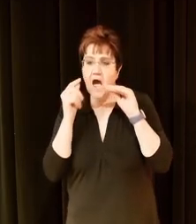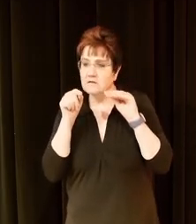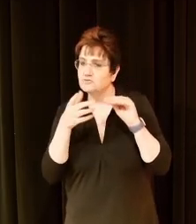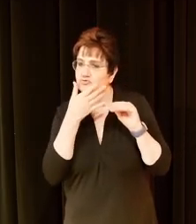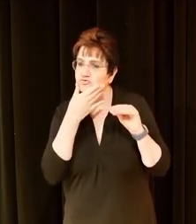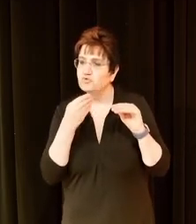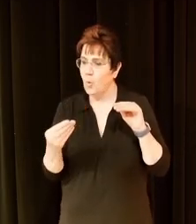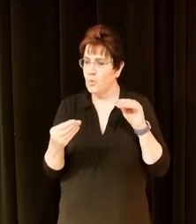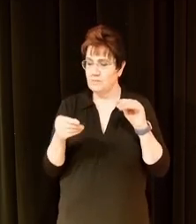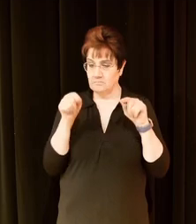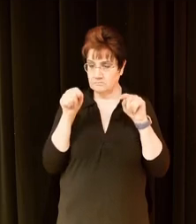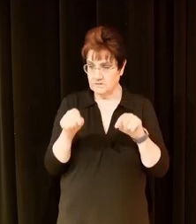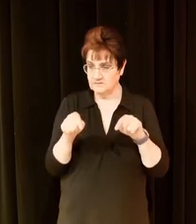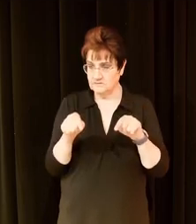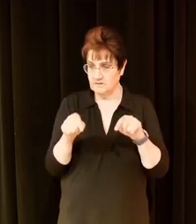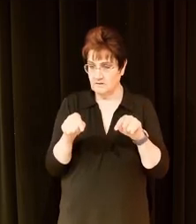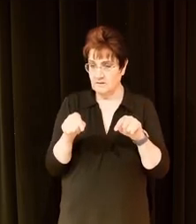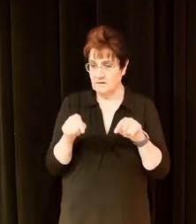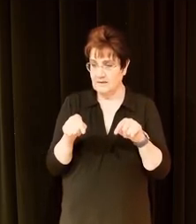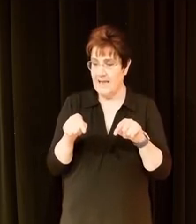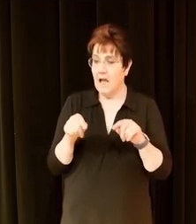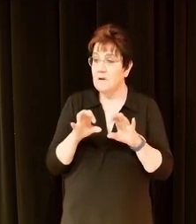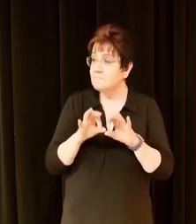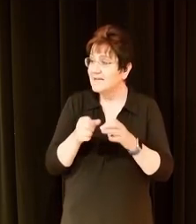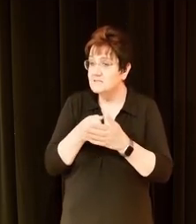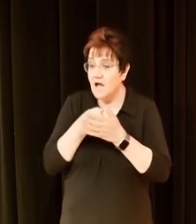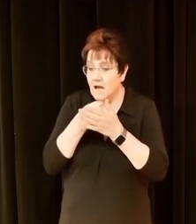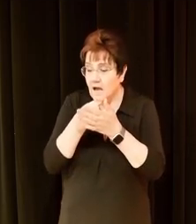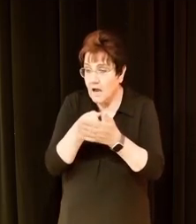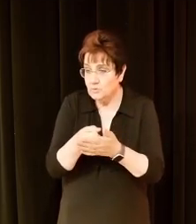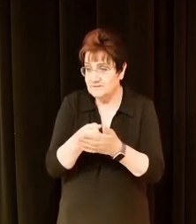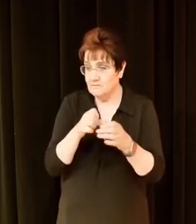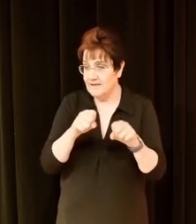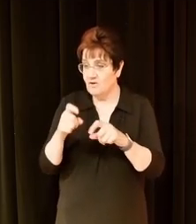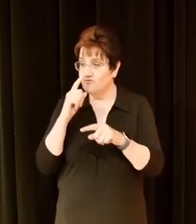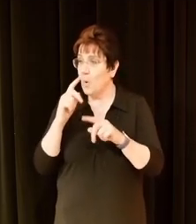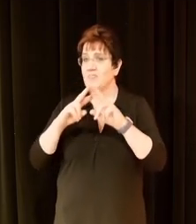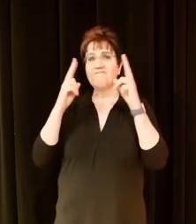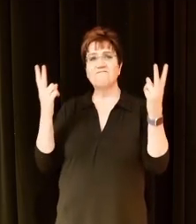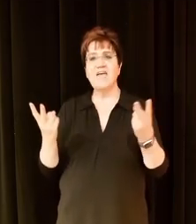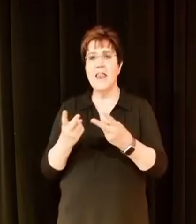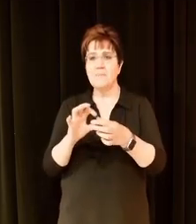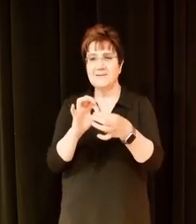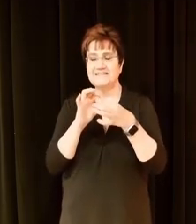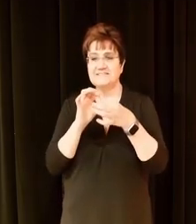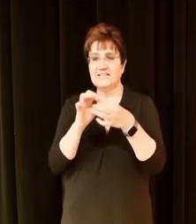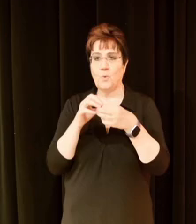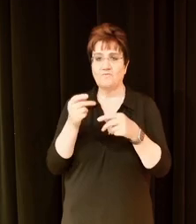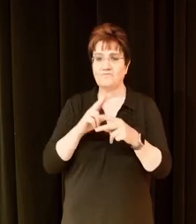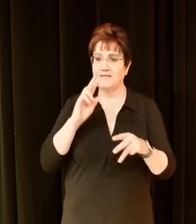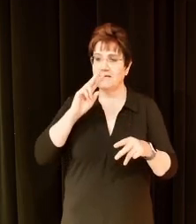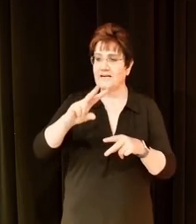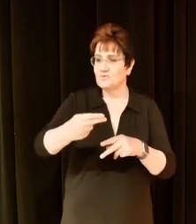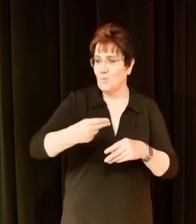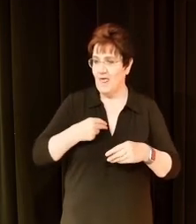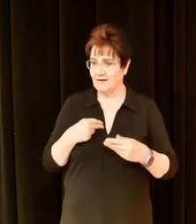Rosa, ist vielmehr zum Ausdruck gebrachte Möglichkeit einer resonanten Weltbeziehung, die Möglichkeit einer